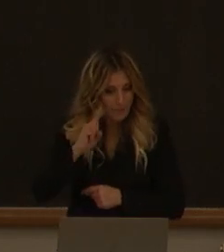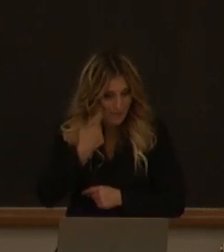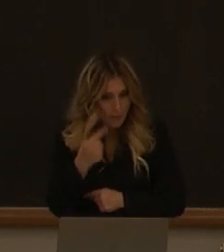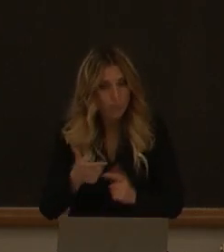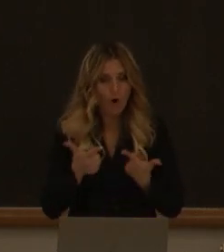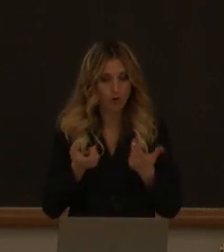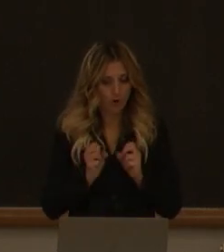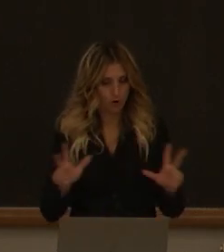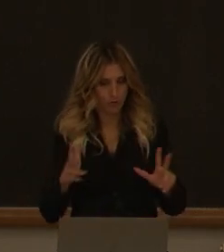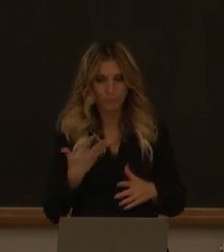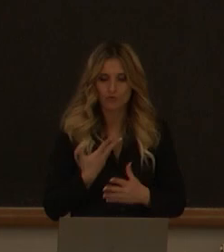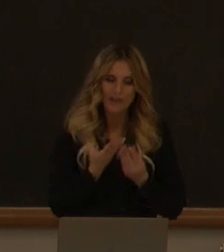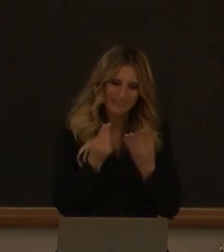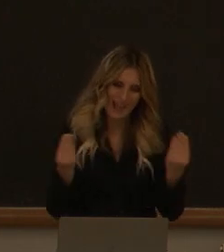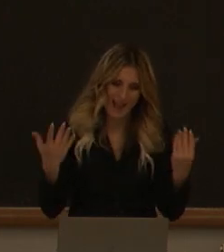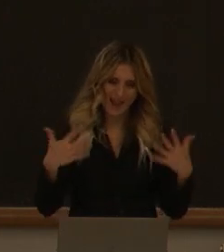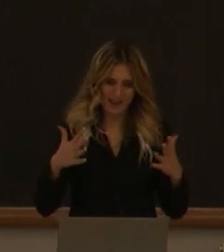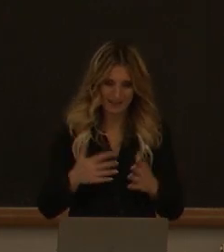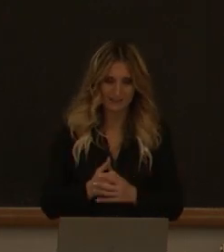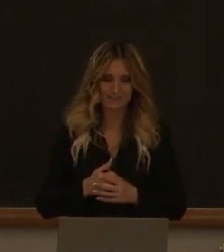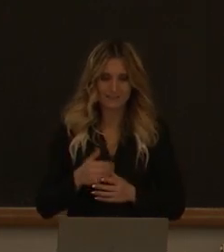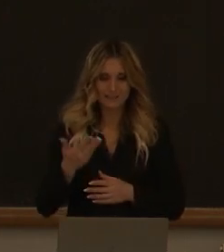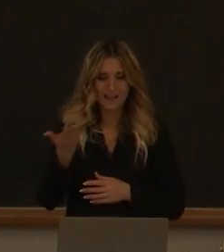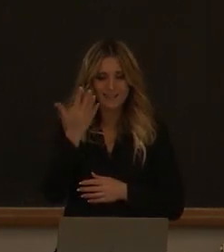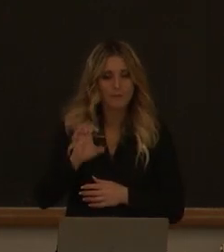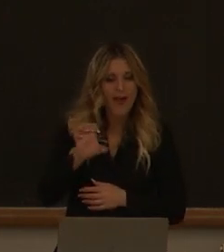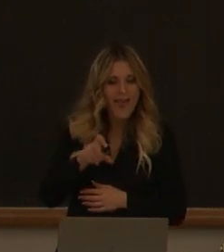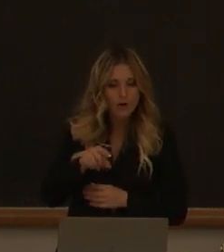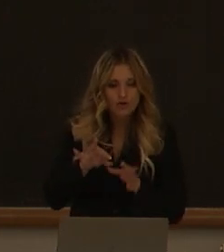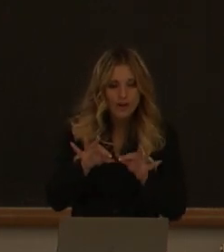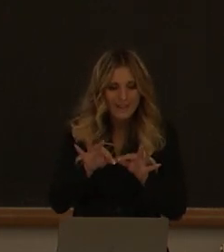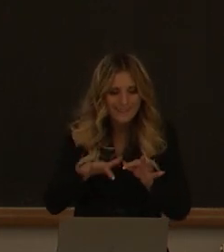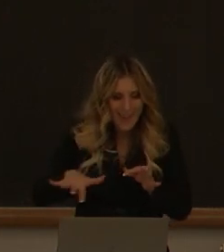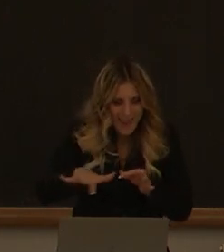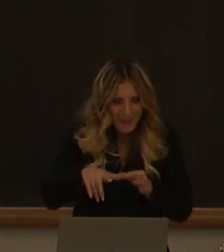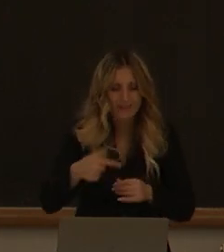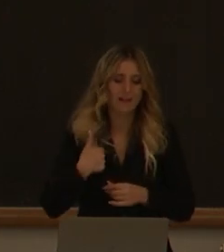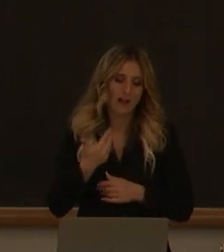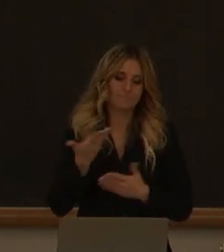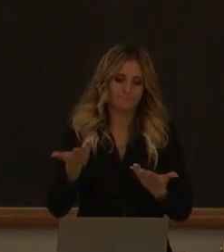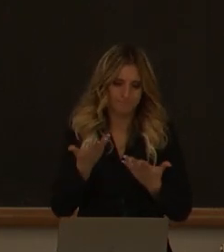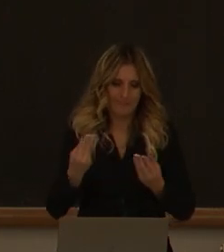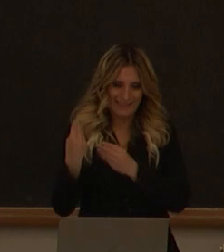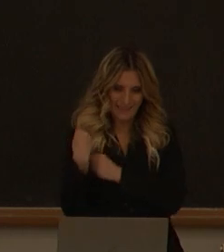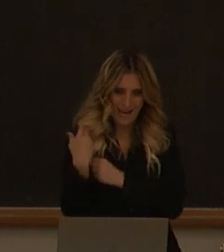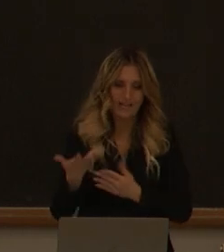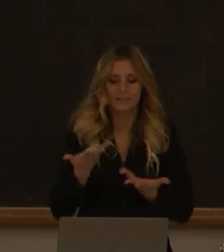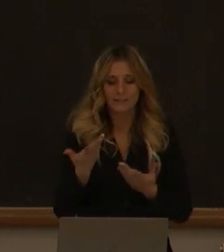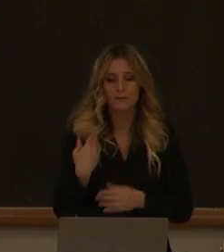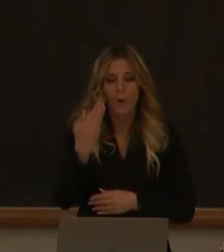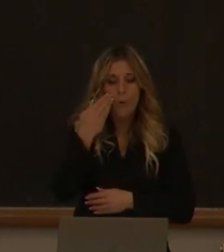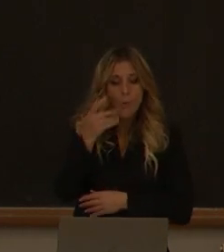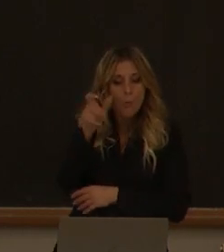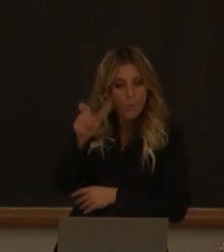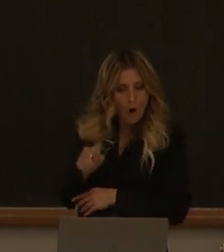sono tantissimi aspetti come l'impollinazione, l'erosione dei terreni, eccetera, che ovviamente l'uomo, diciamo,